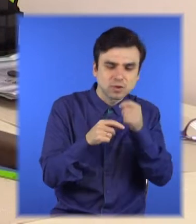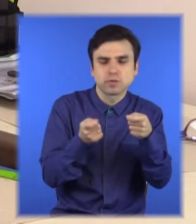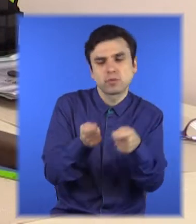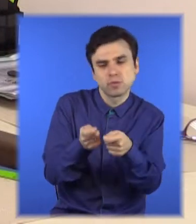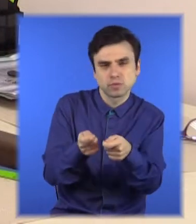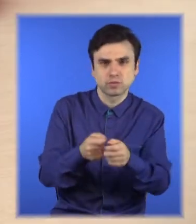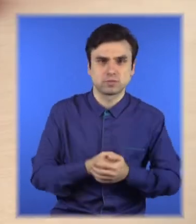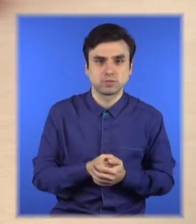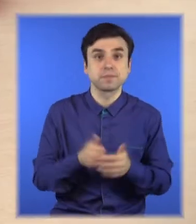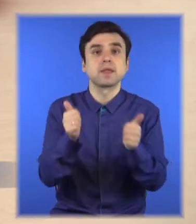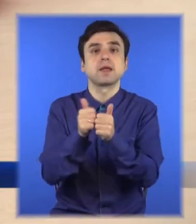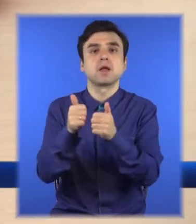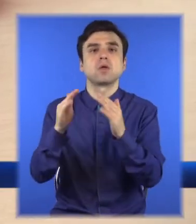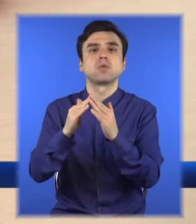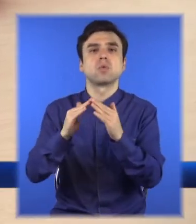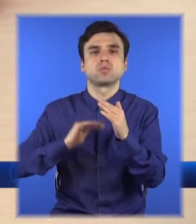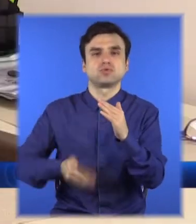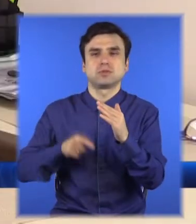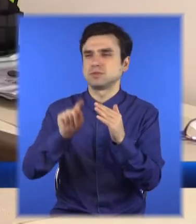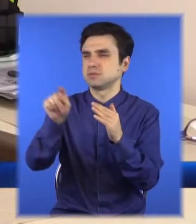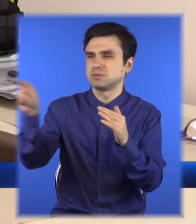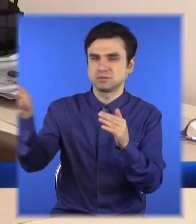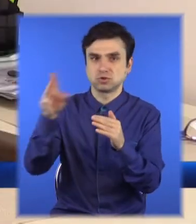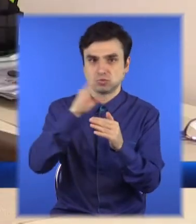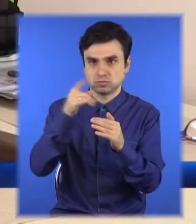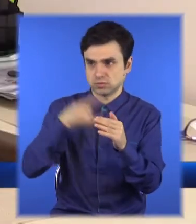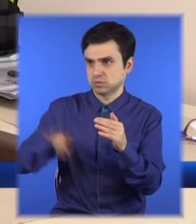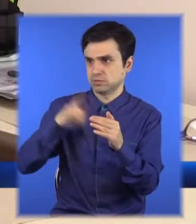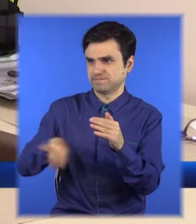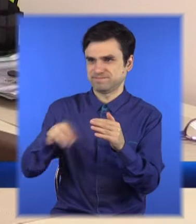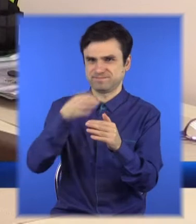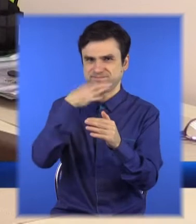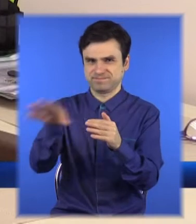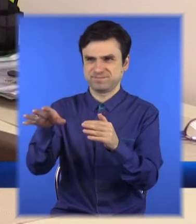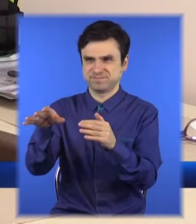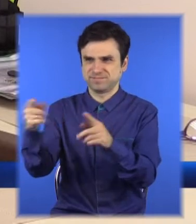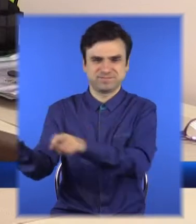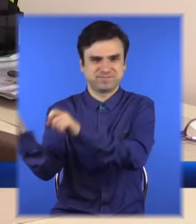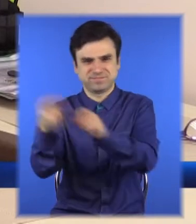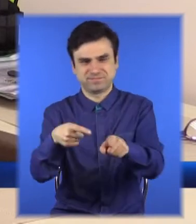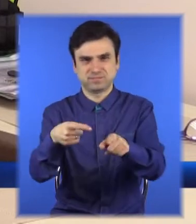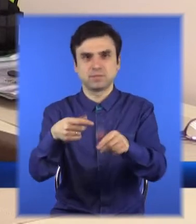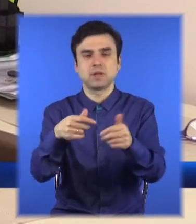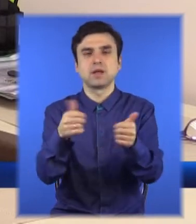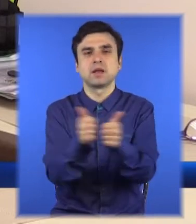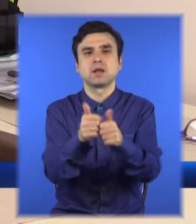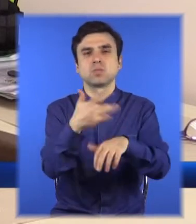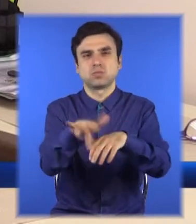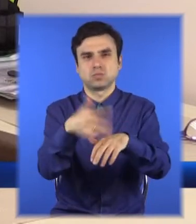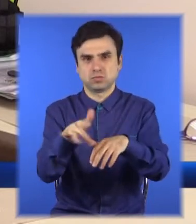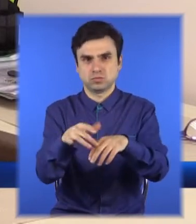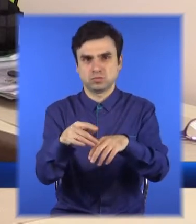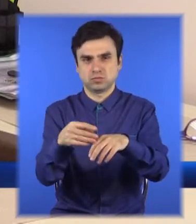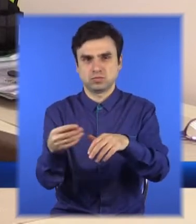то есть приносят упаковками. Но стерилизацией там никто не занимается, потому что те бабулечки, которые кормят собак, у них, естественно, нету на это средств и так